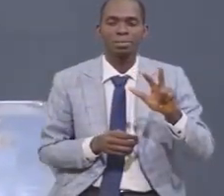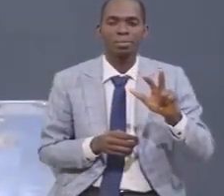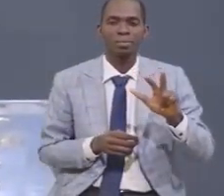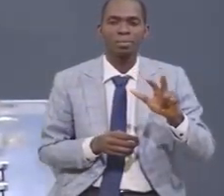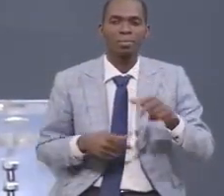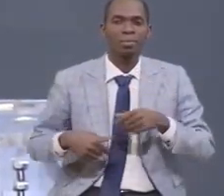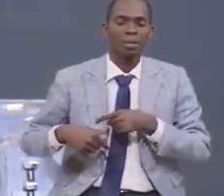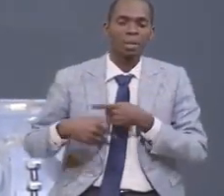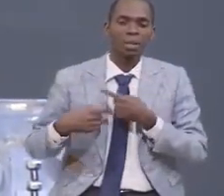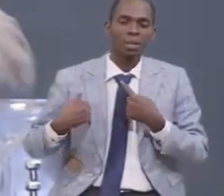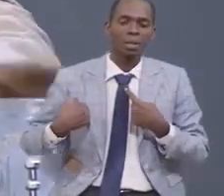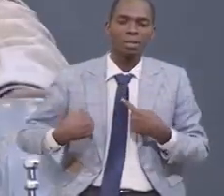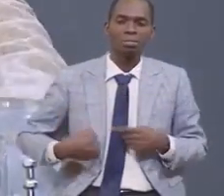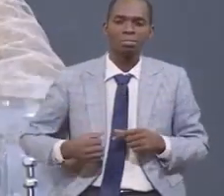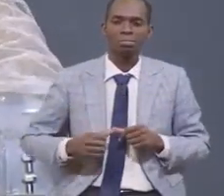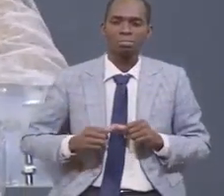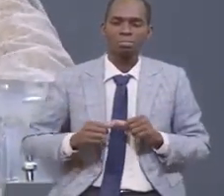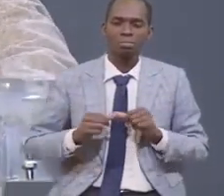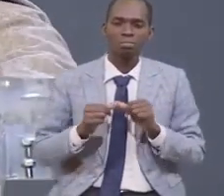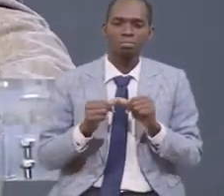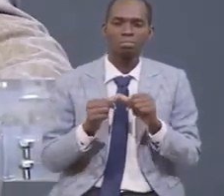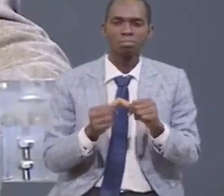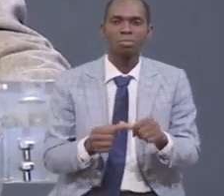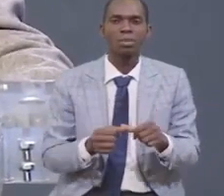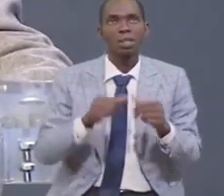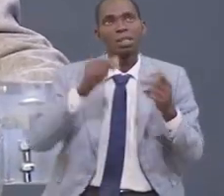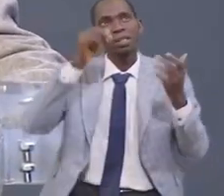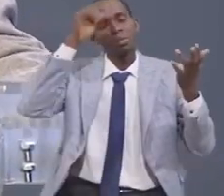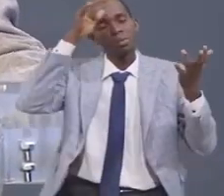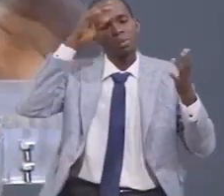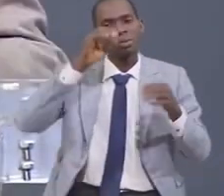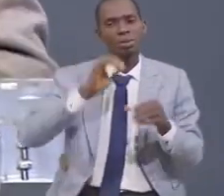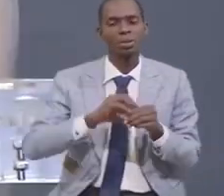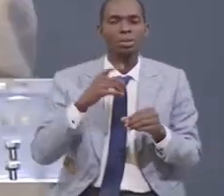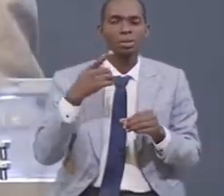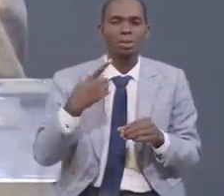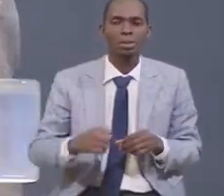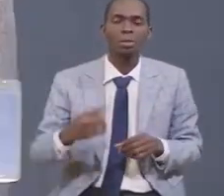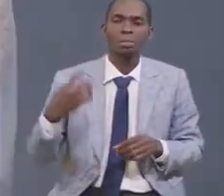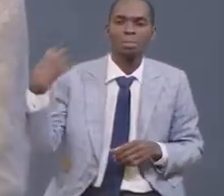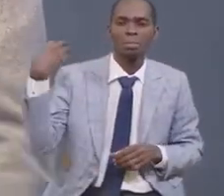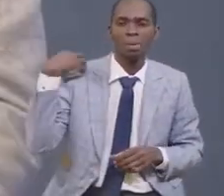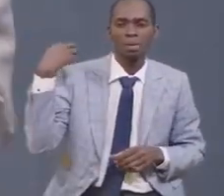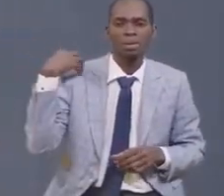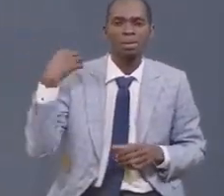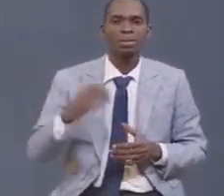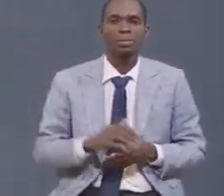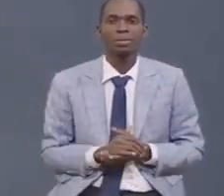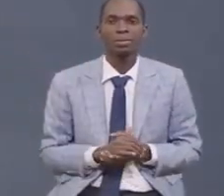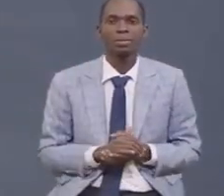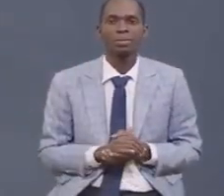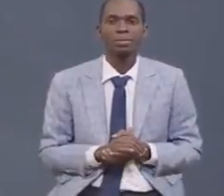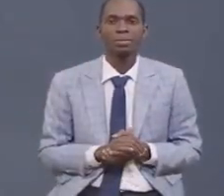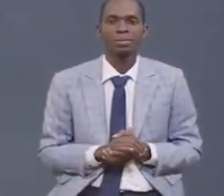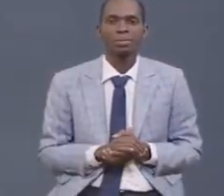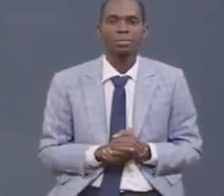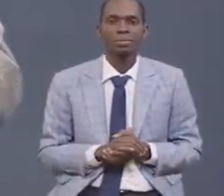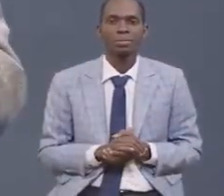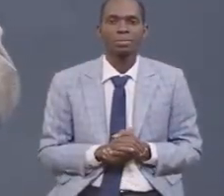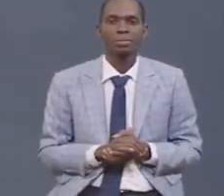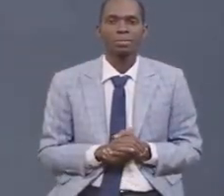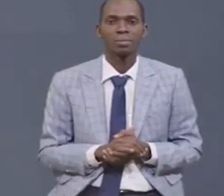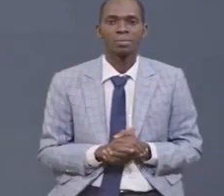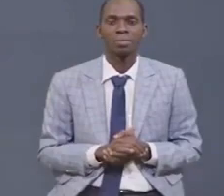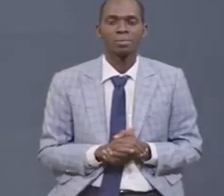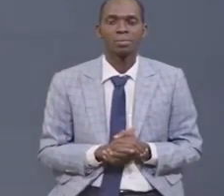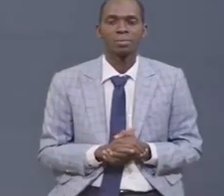steadfast expectation in the master. మన యజమానుడైన వాని మీద స్థిరమైన ఎదురు చూపు